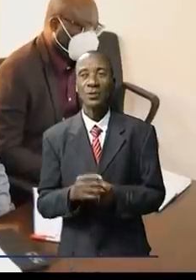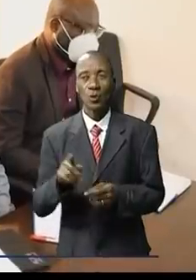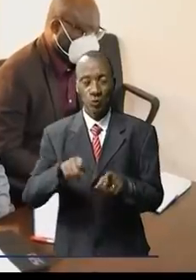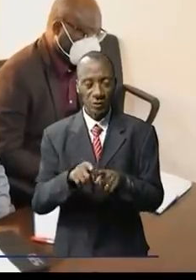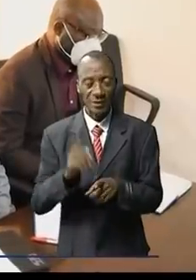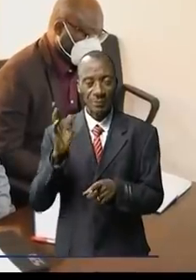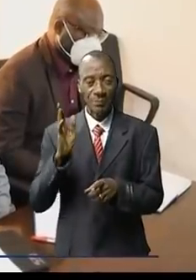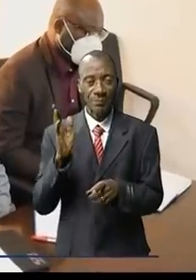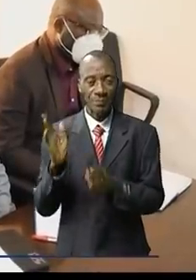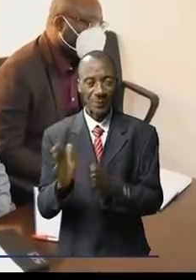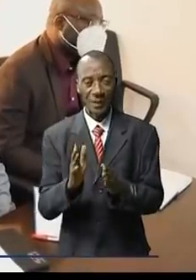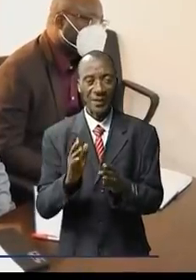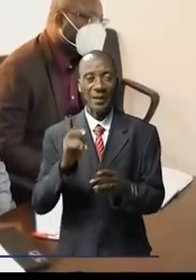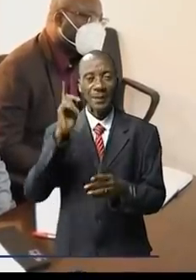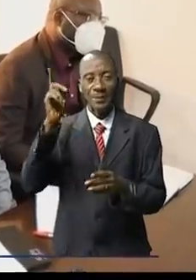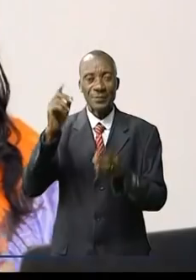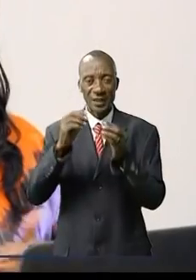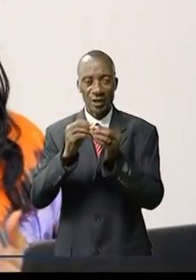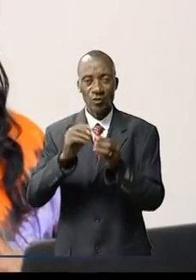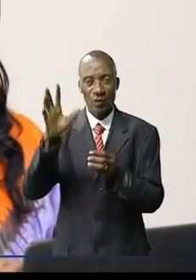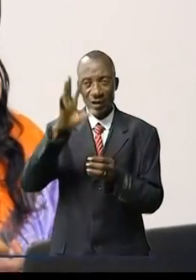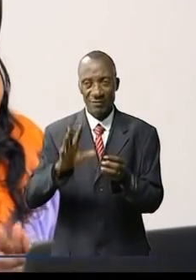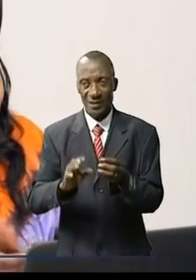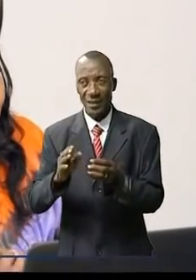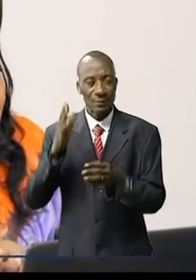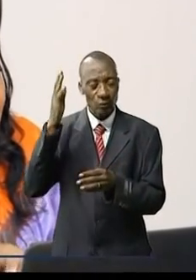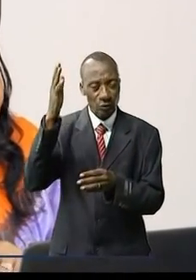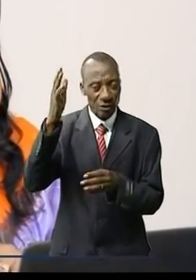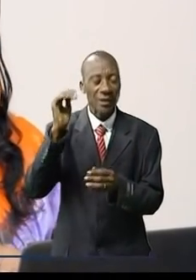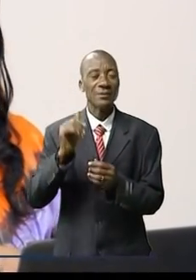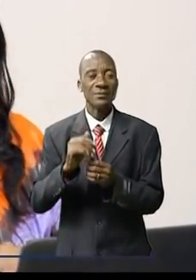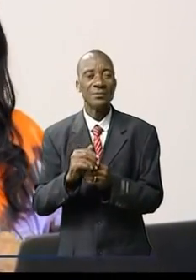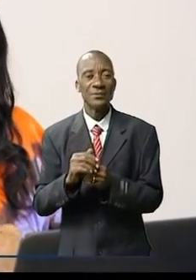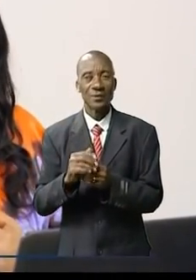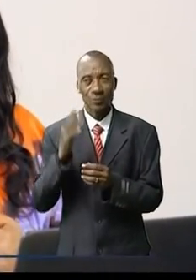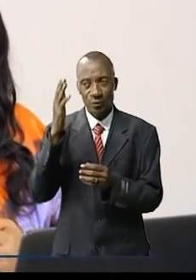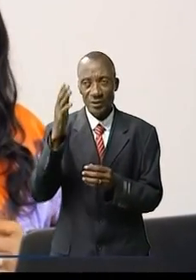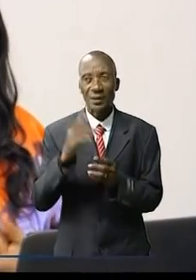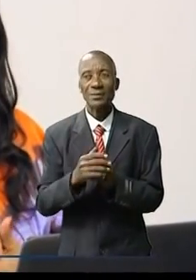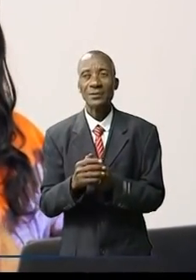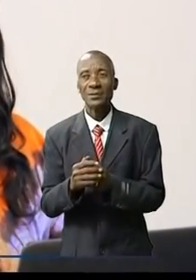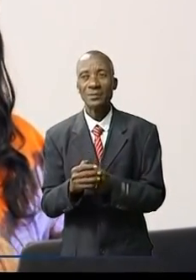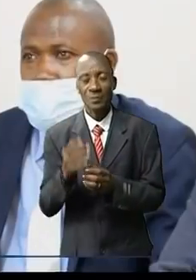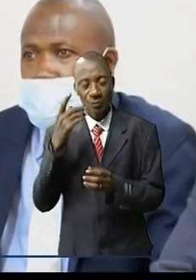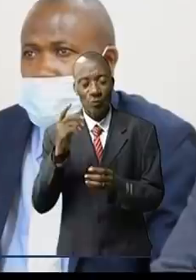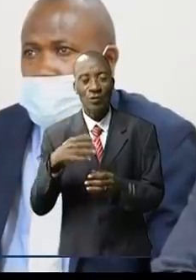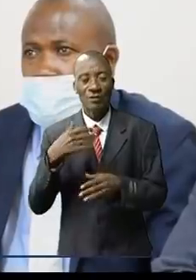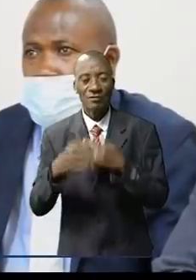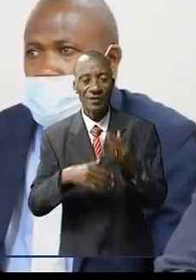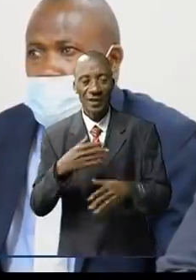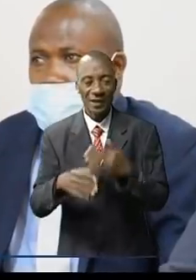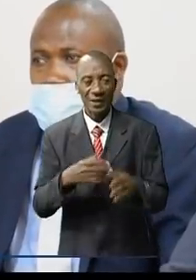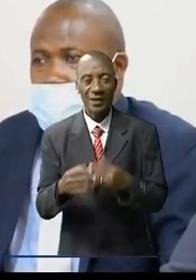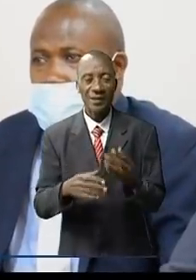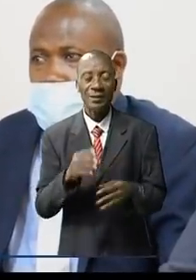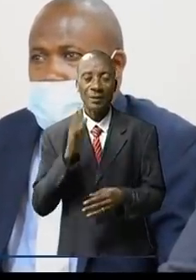de sensibilisation sur l'albinisme qu'organise la présidence de la République en collaboration avec le